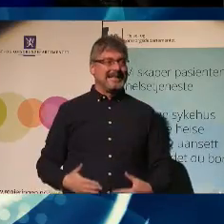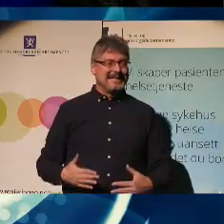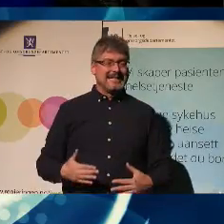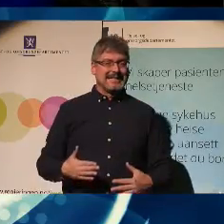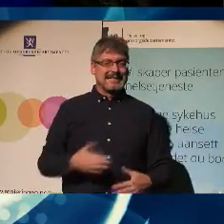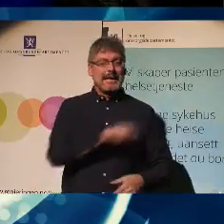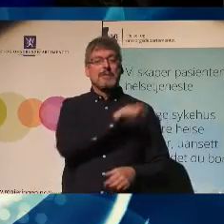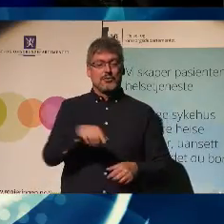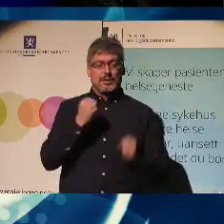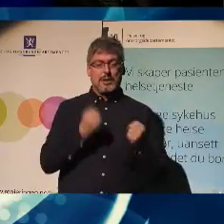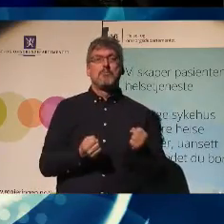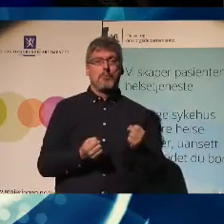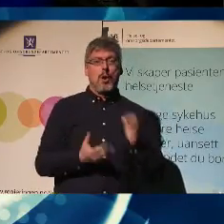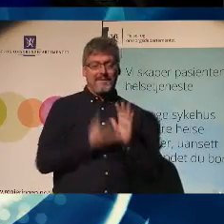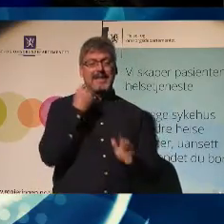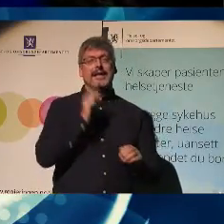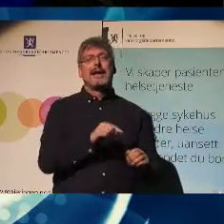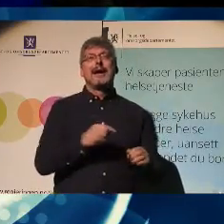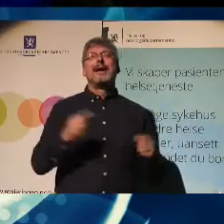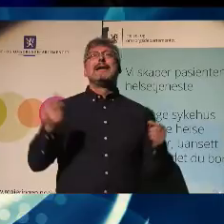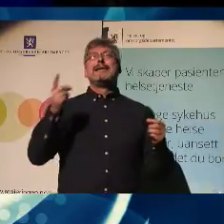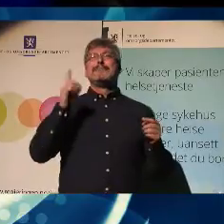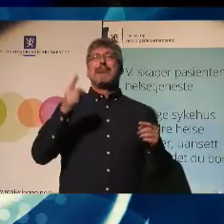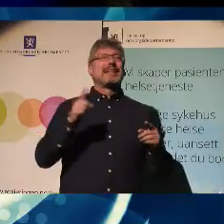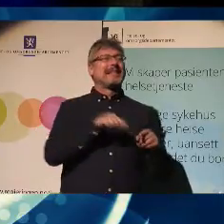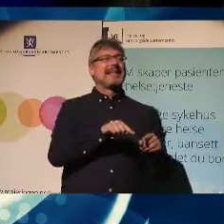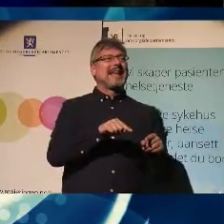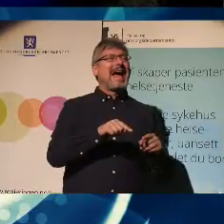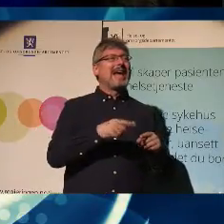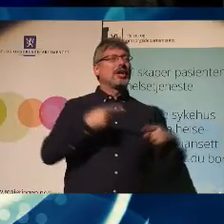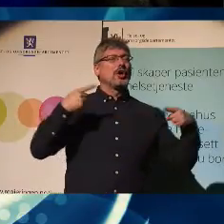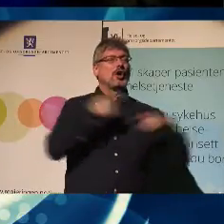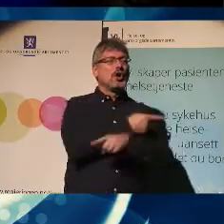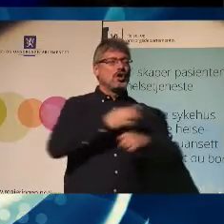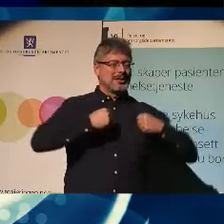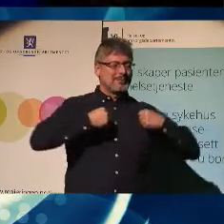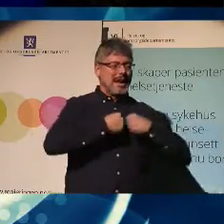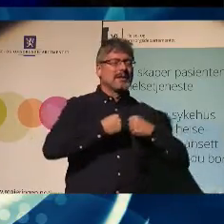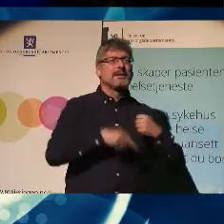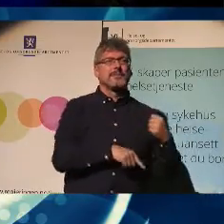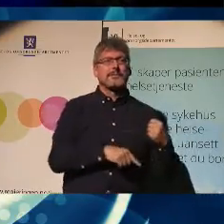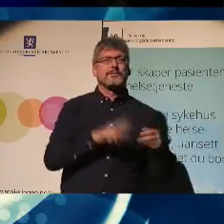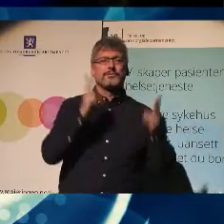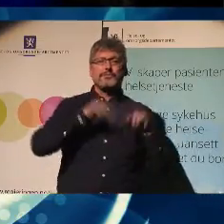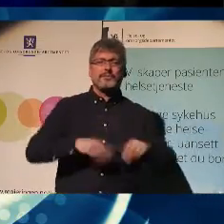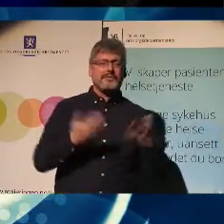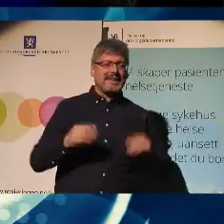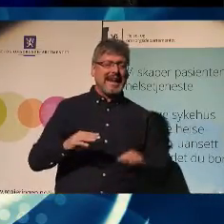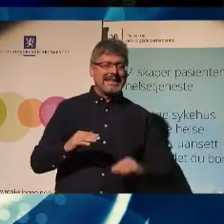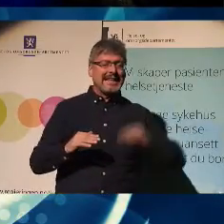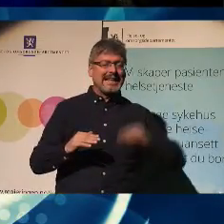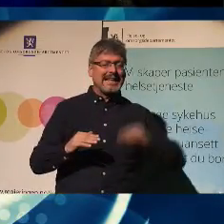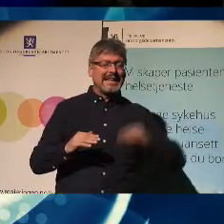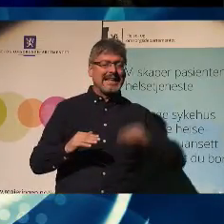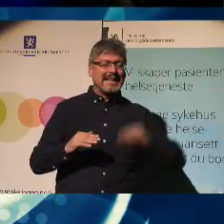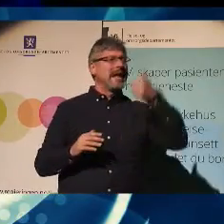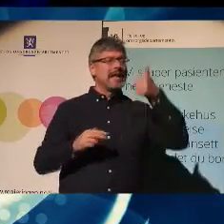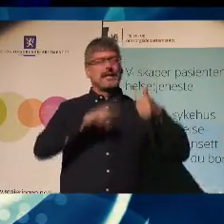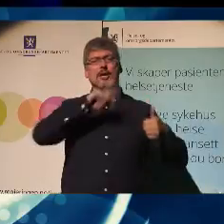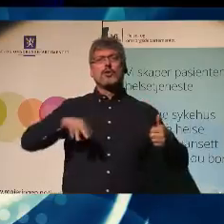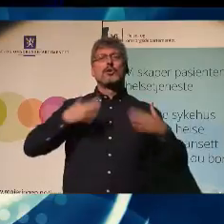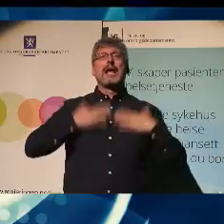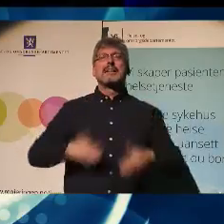finnes. Men man sitter i et krysspress, og min påstand vel at uansett hvilket nivå du sitter på som leder i norsk